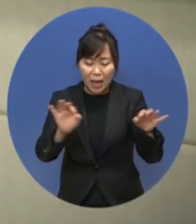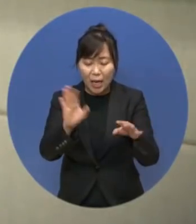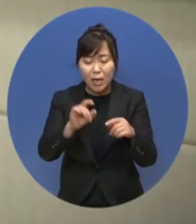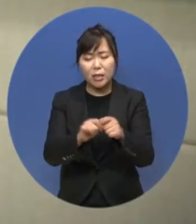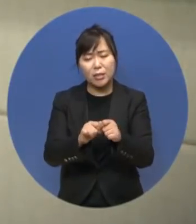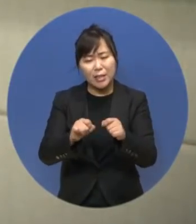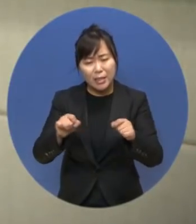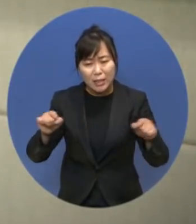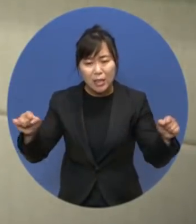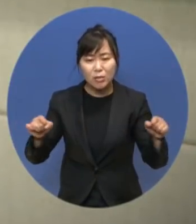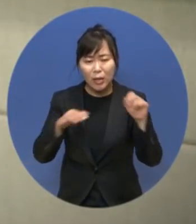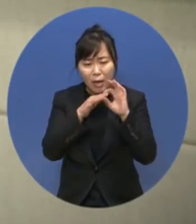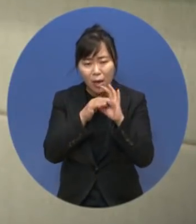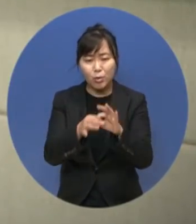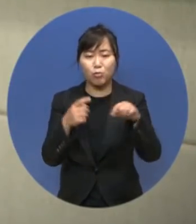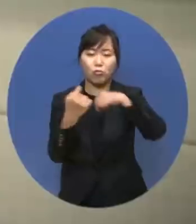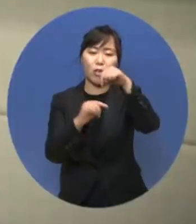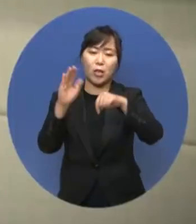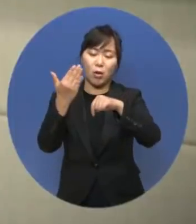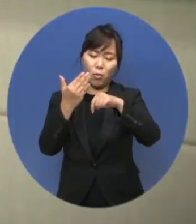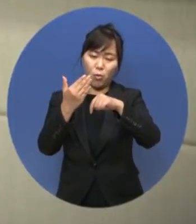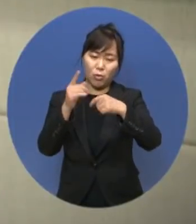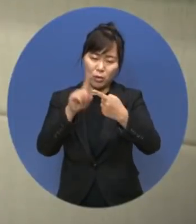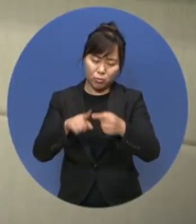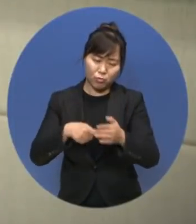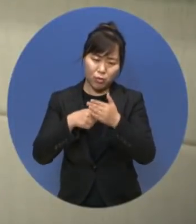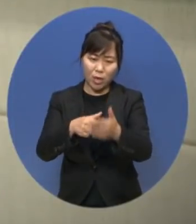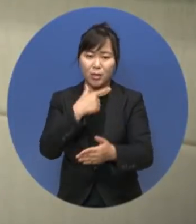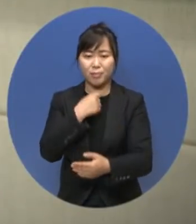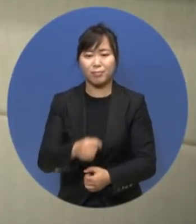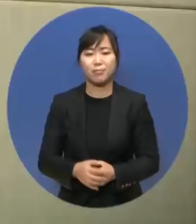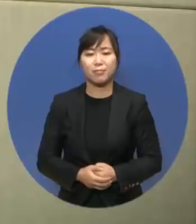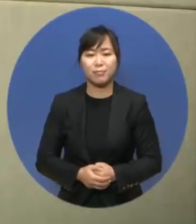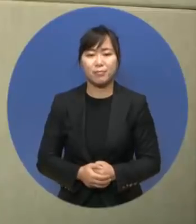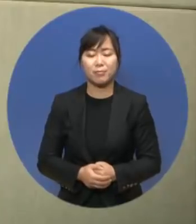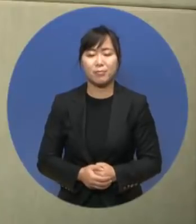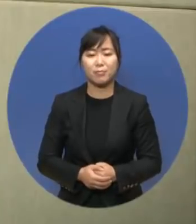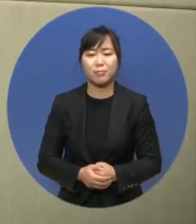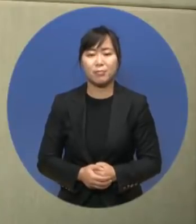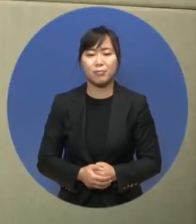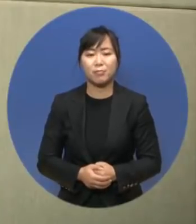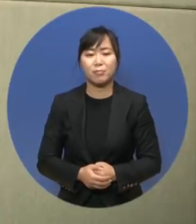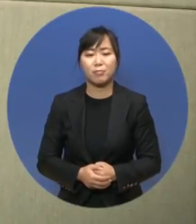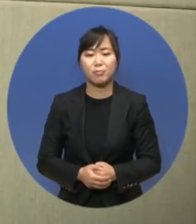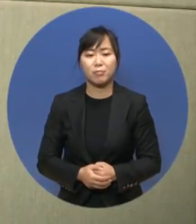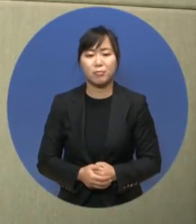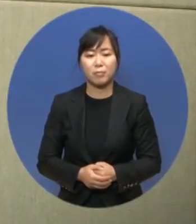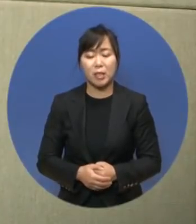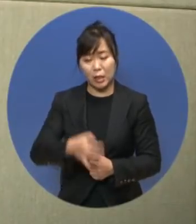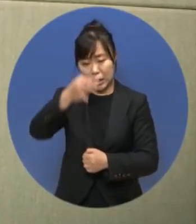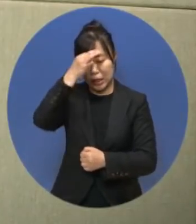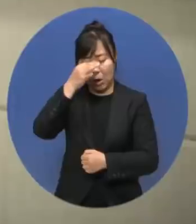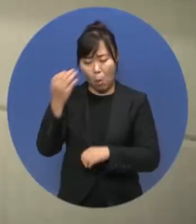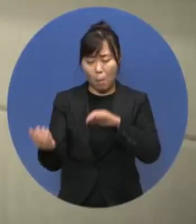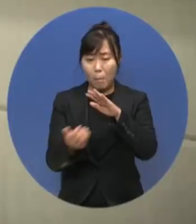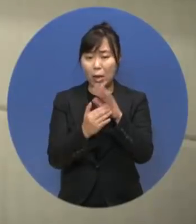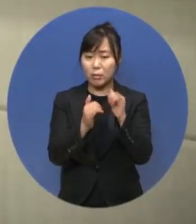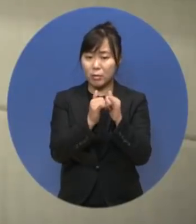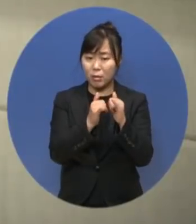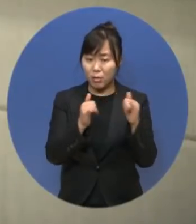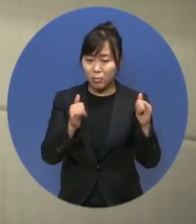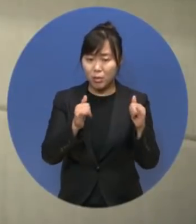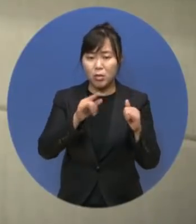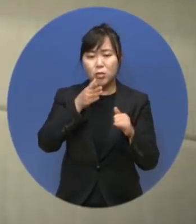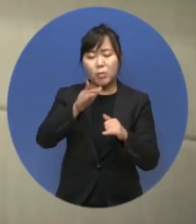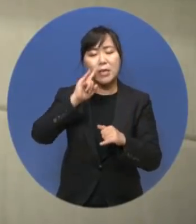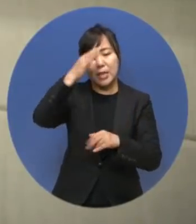관점에서 지속적으로 운영되고 정착할 수 있도록 해야겠습니다. 재능이 뛰어난 학생을 전문 예술인으로